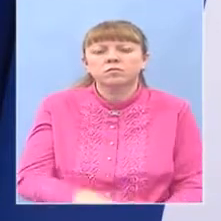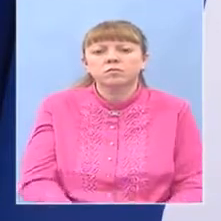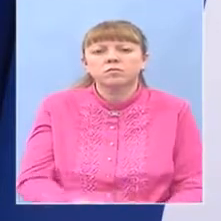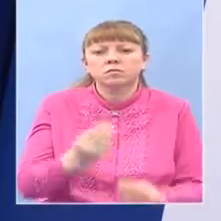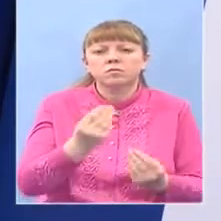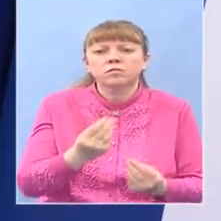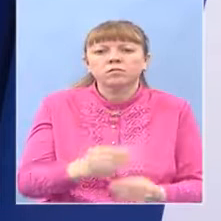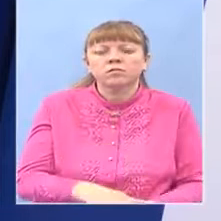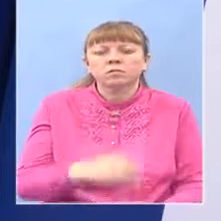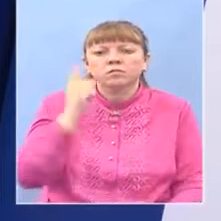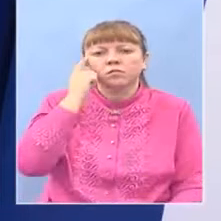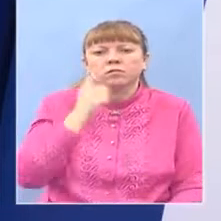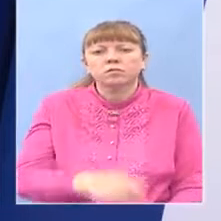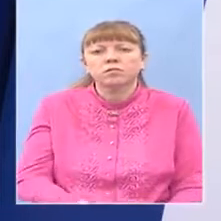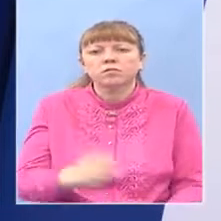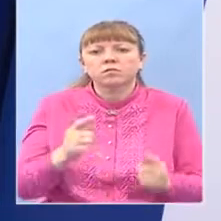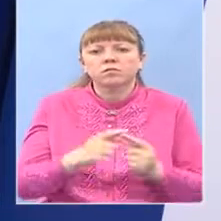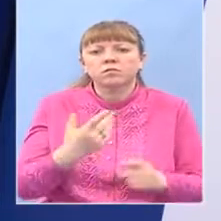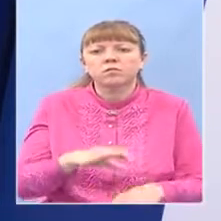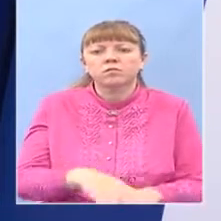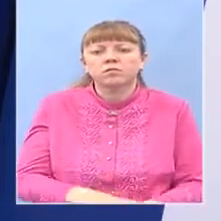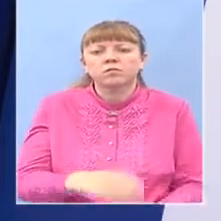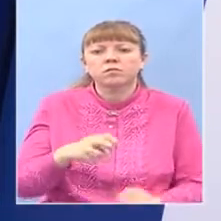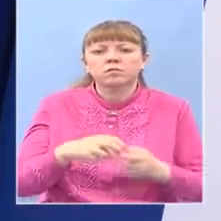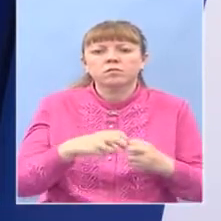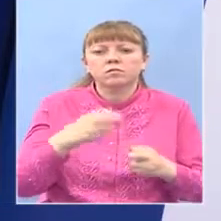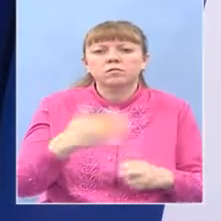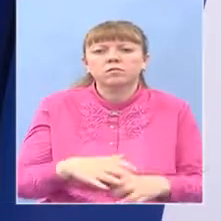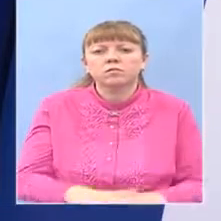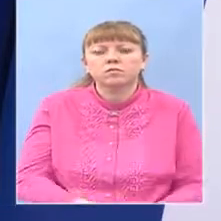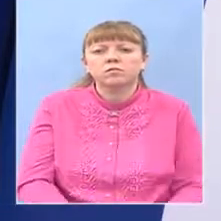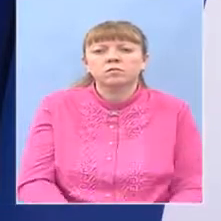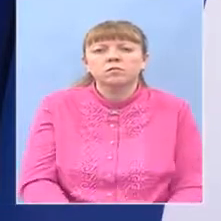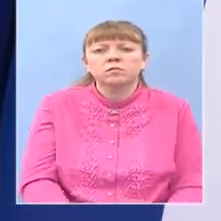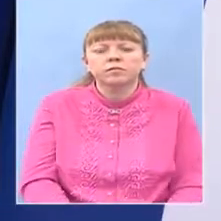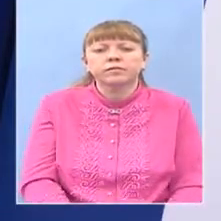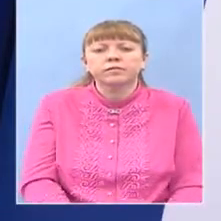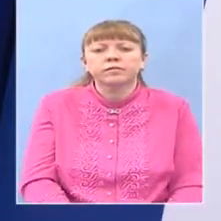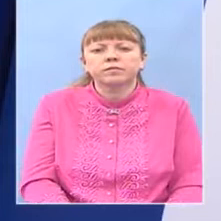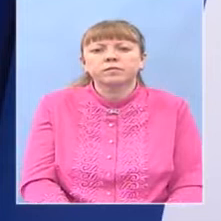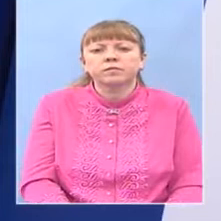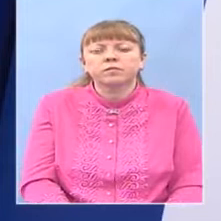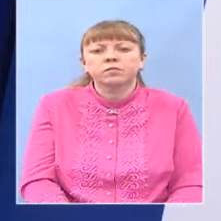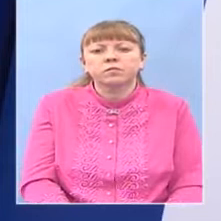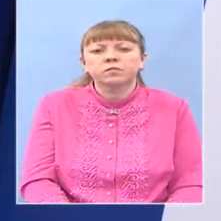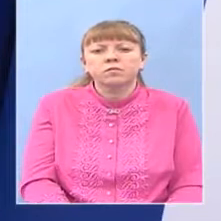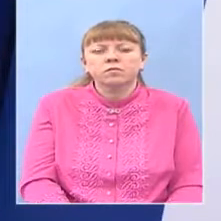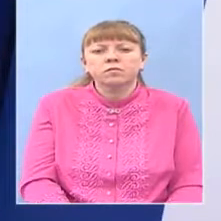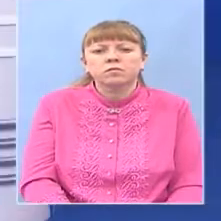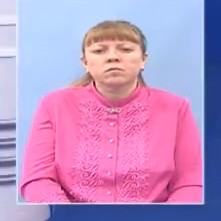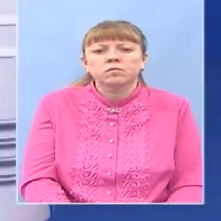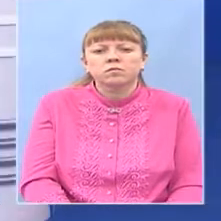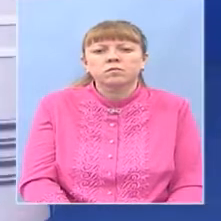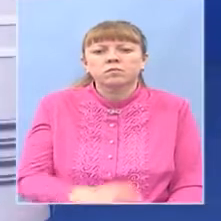выделяется на решение вот конкретной там идеи, там проблемы, возможно, ну, частичные, может быть, так будем говорить, там проблемы. Если говорить о